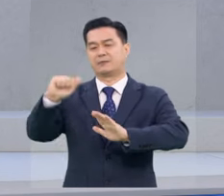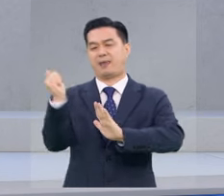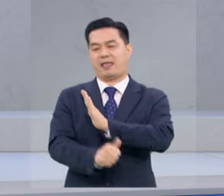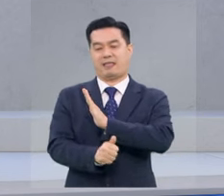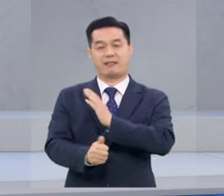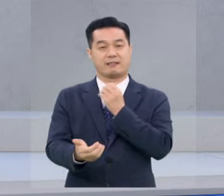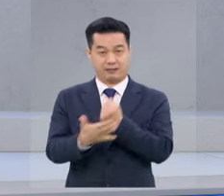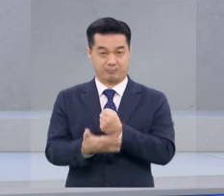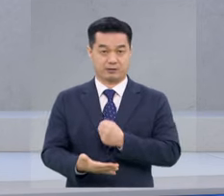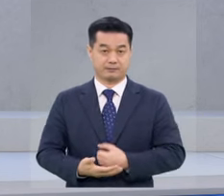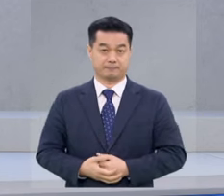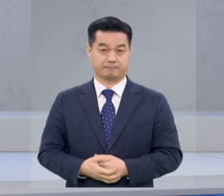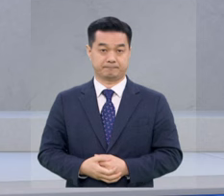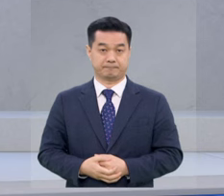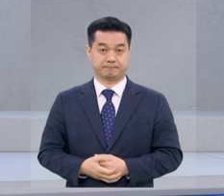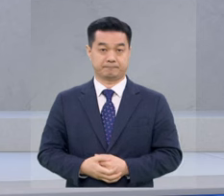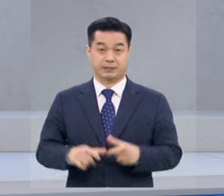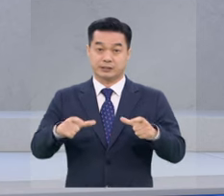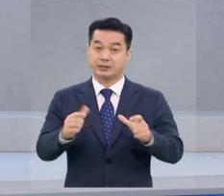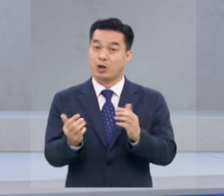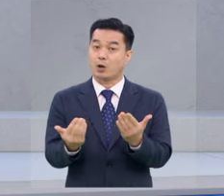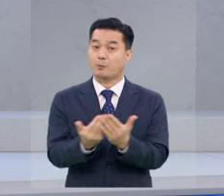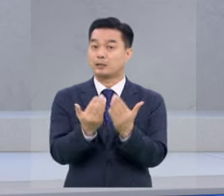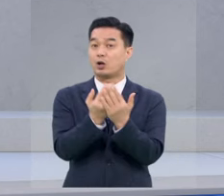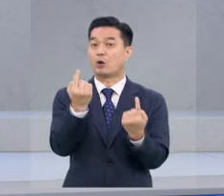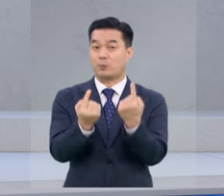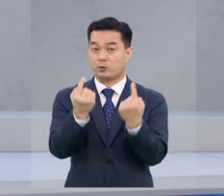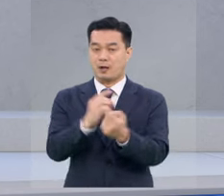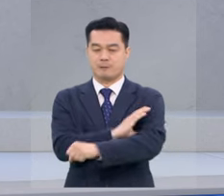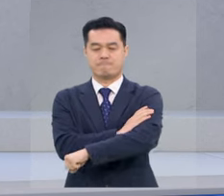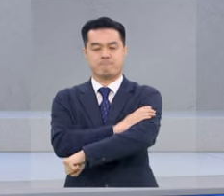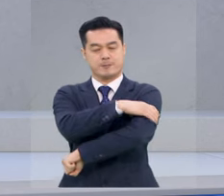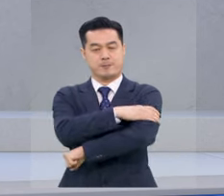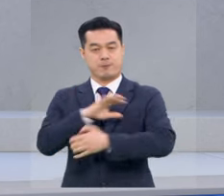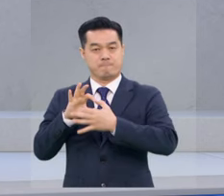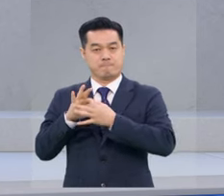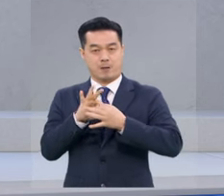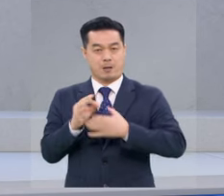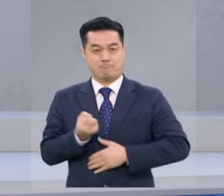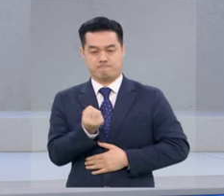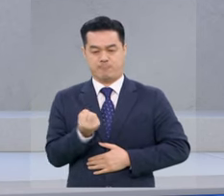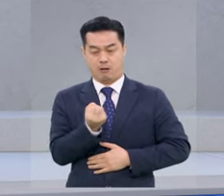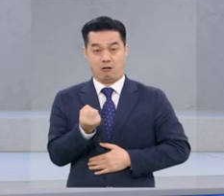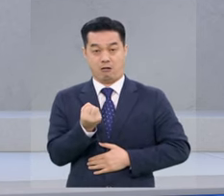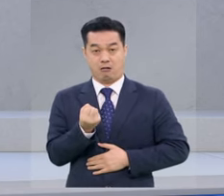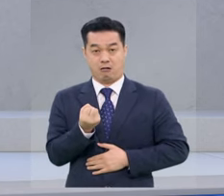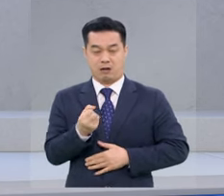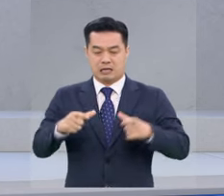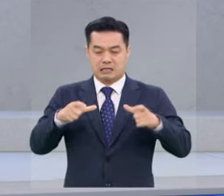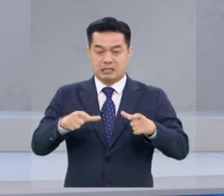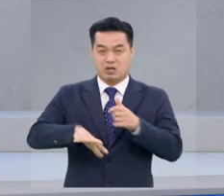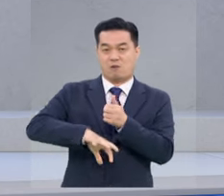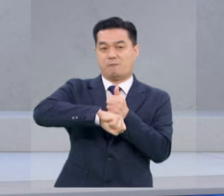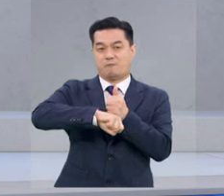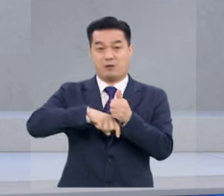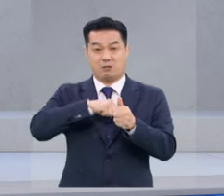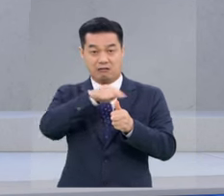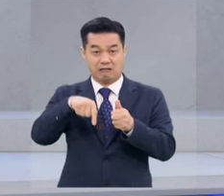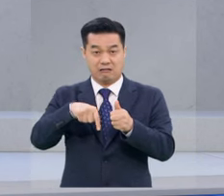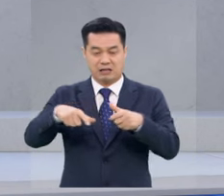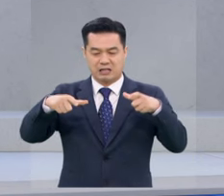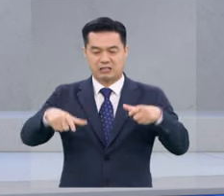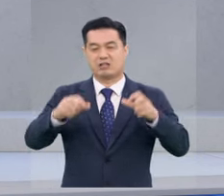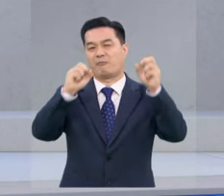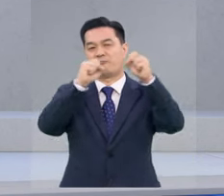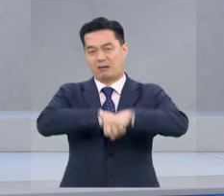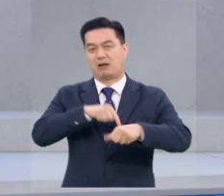기인합니다 지역 발전보다는 기득권을 유지하는데 급급한 지역 토후 세력들이 지역 정치를 망치고